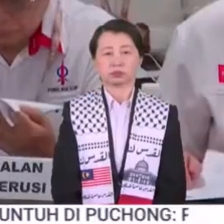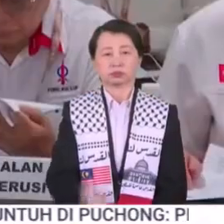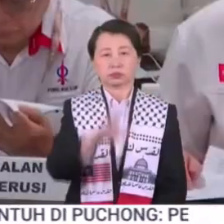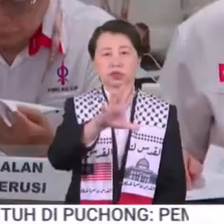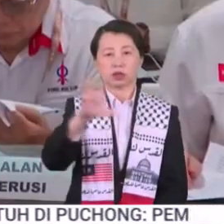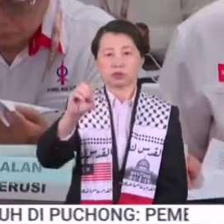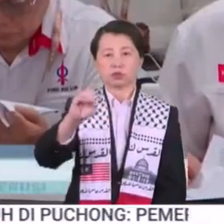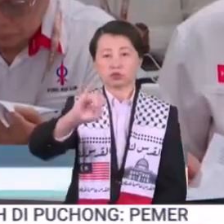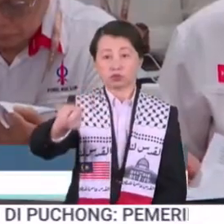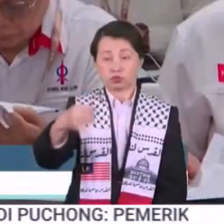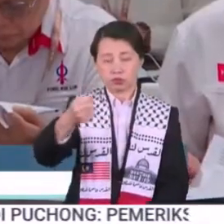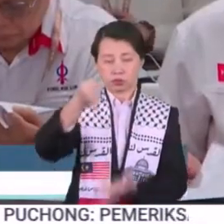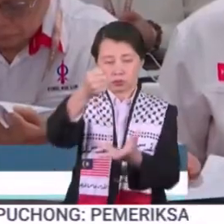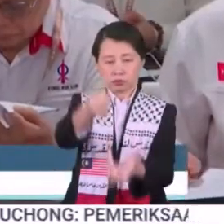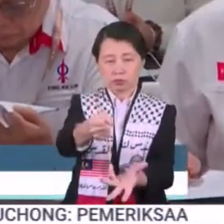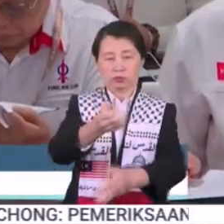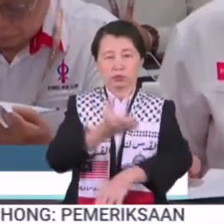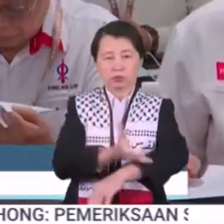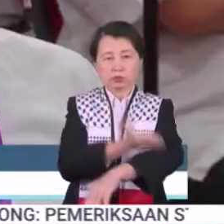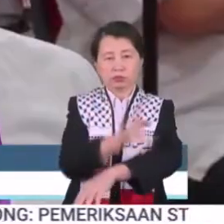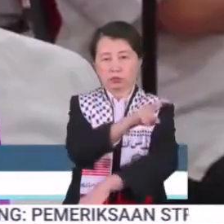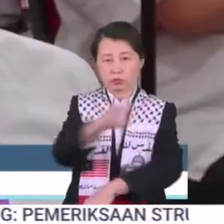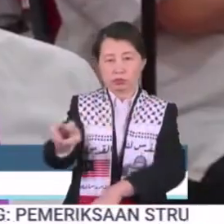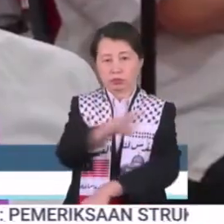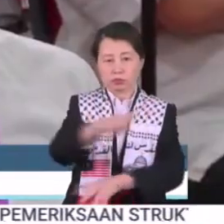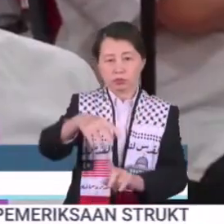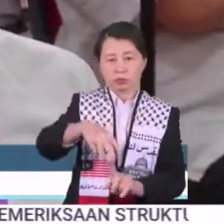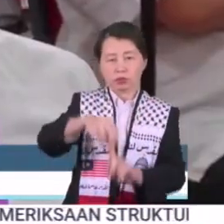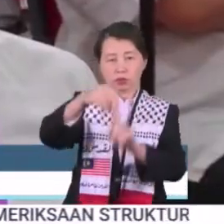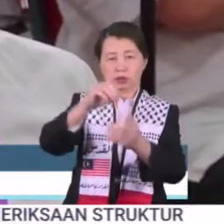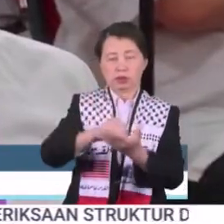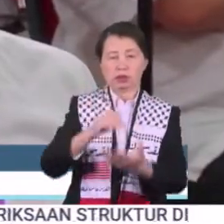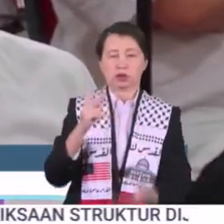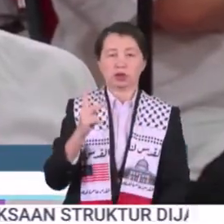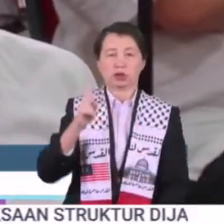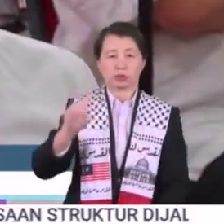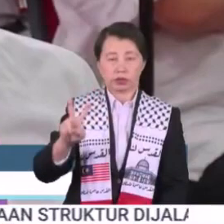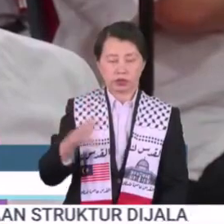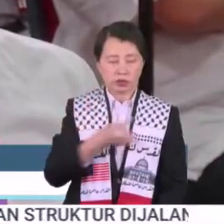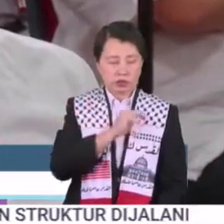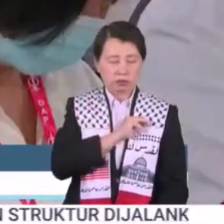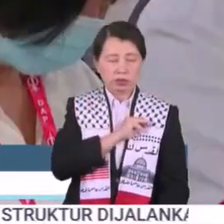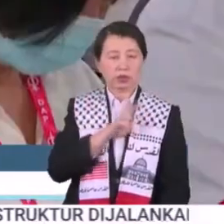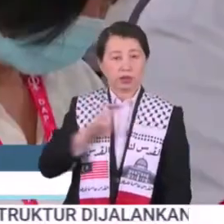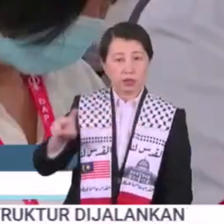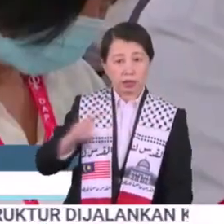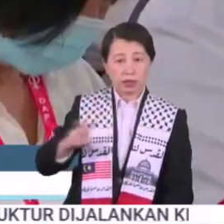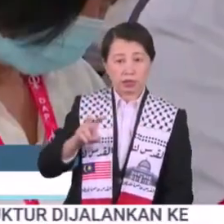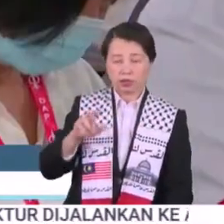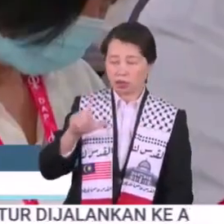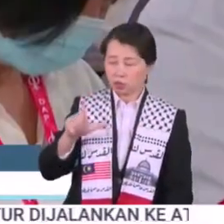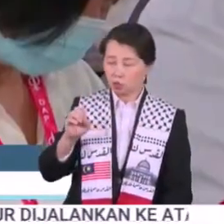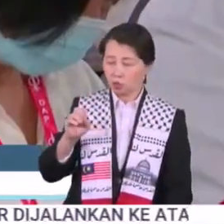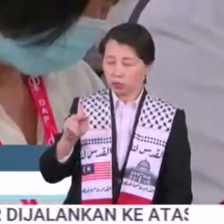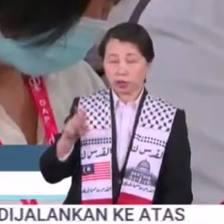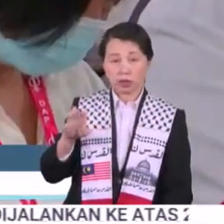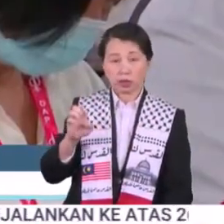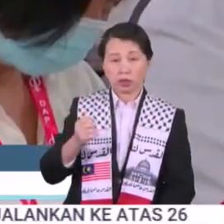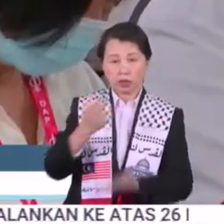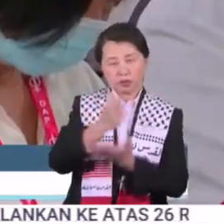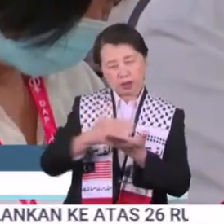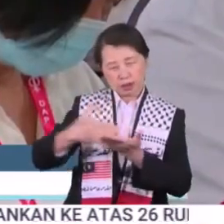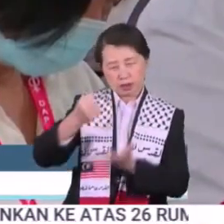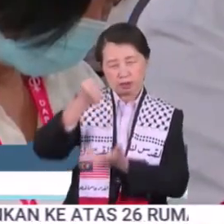RM juta diperuntuk bagi memperkasa pengangkutan awam khususnya di lembah Klang menteri pengangkutan Anthony l berkata sebahagian peruntukan akan